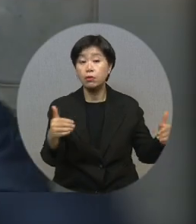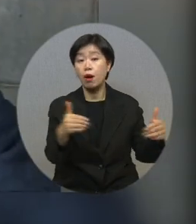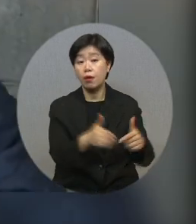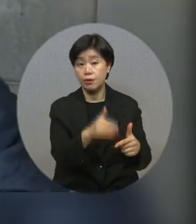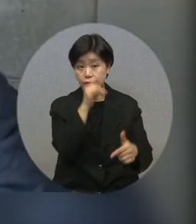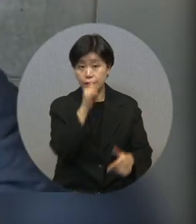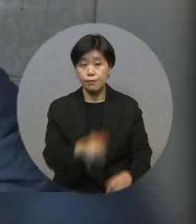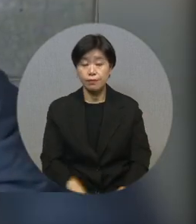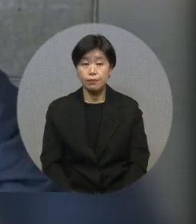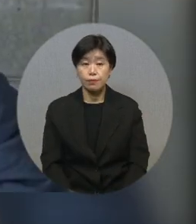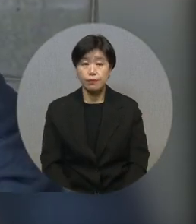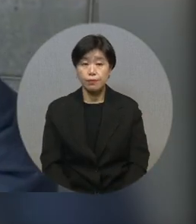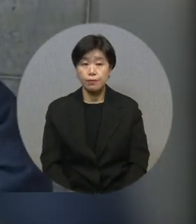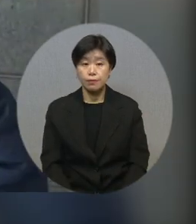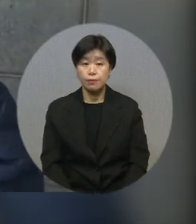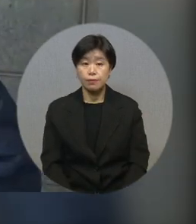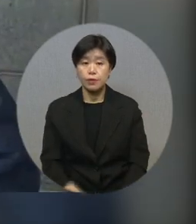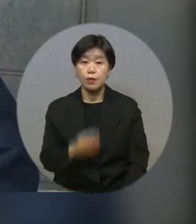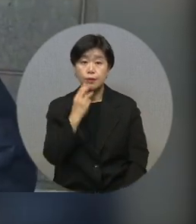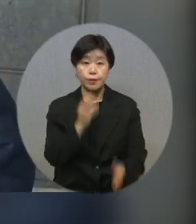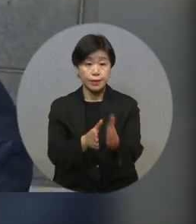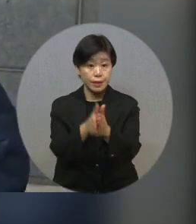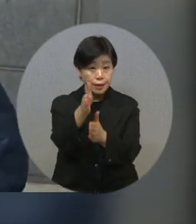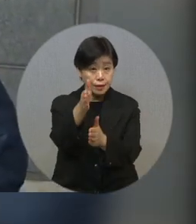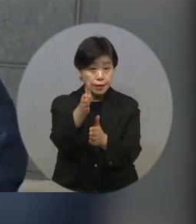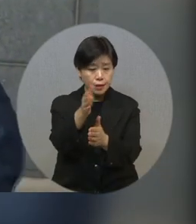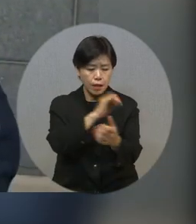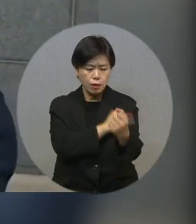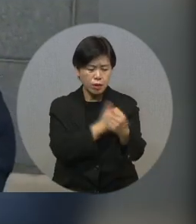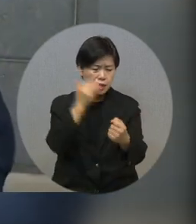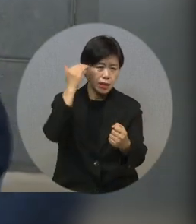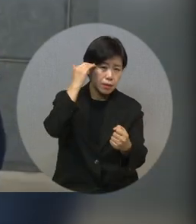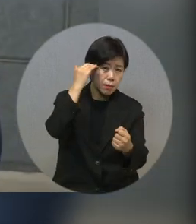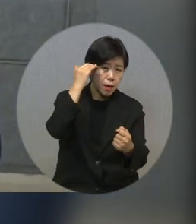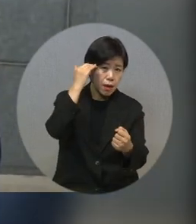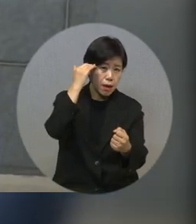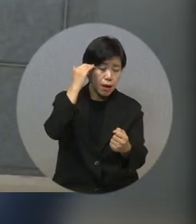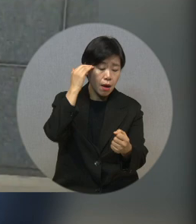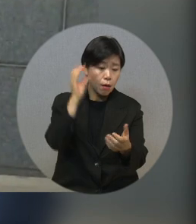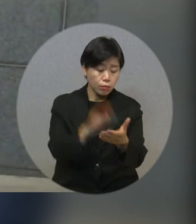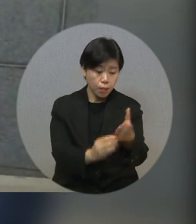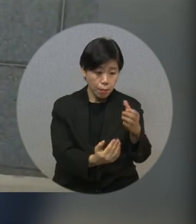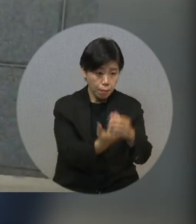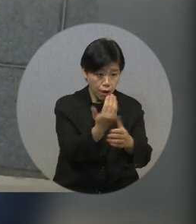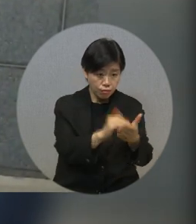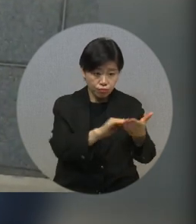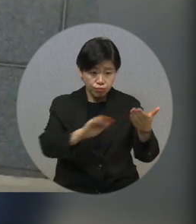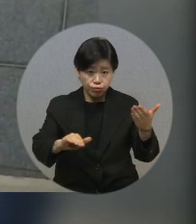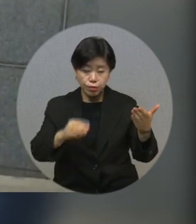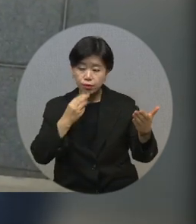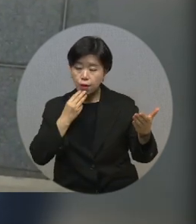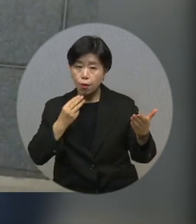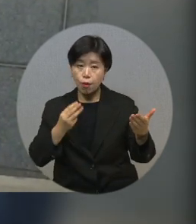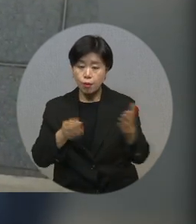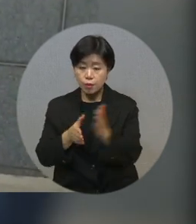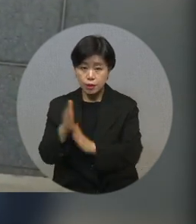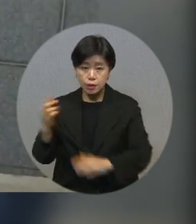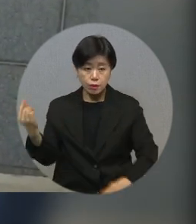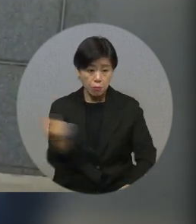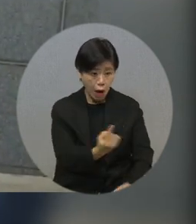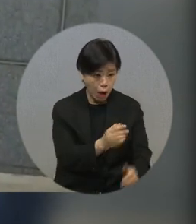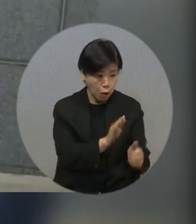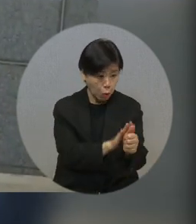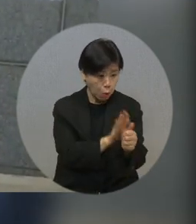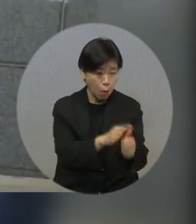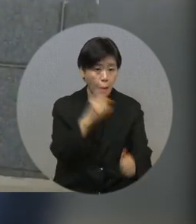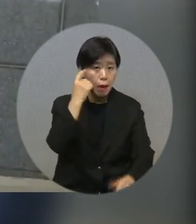그러면 항상 서울시는 인권 침해가 일어나고 나서 뭔가가 행동이 일어나는데 거주시설 연계